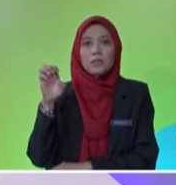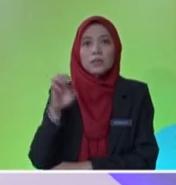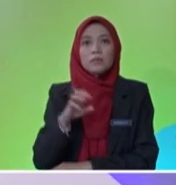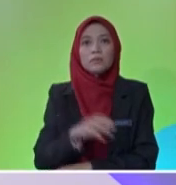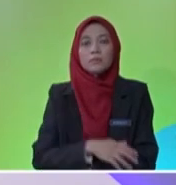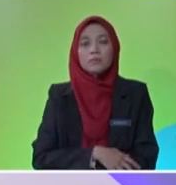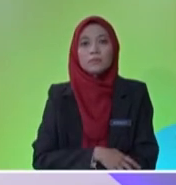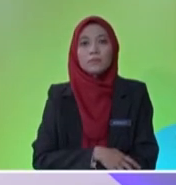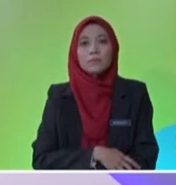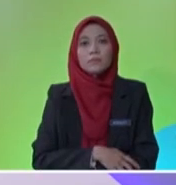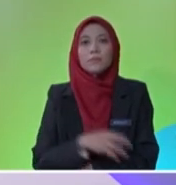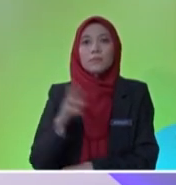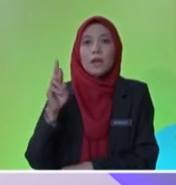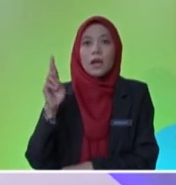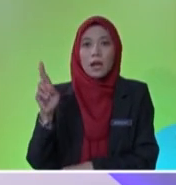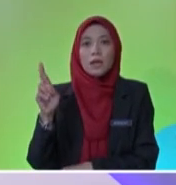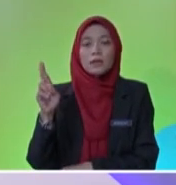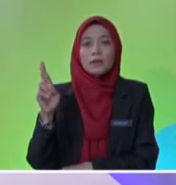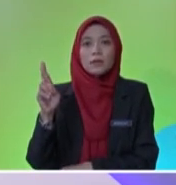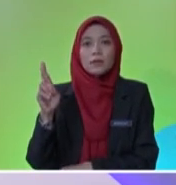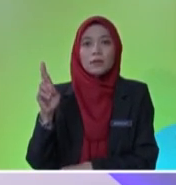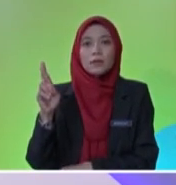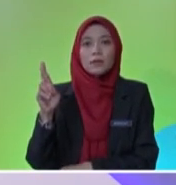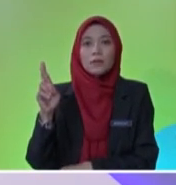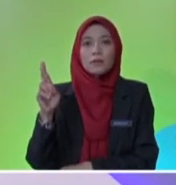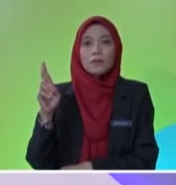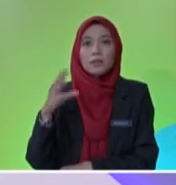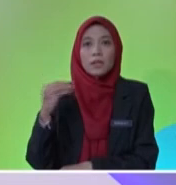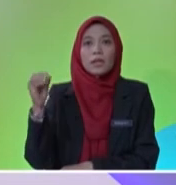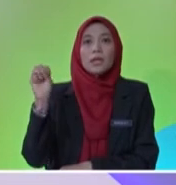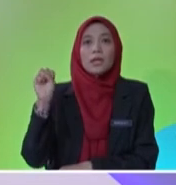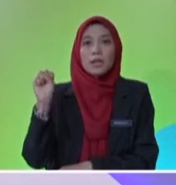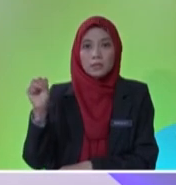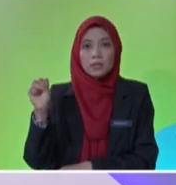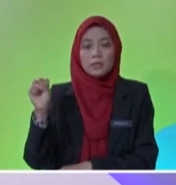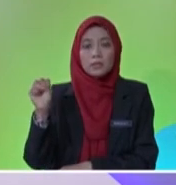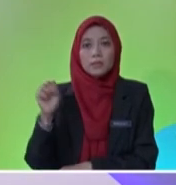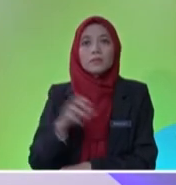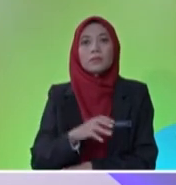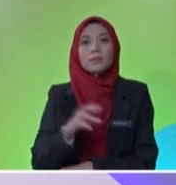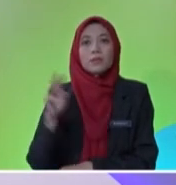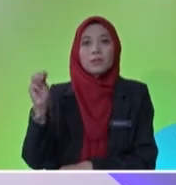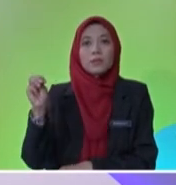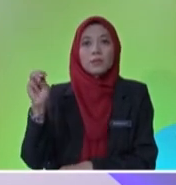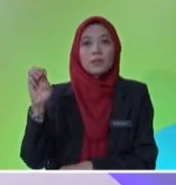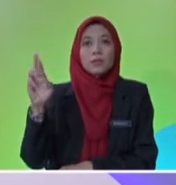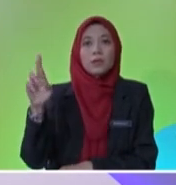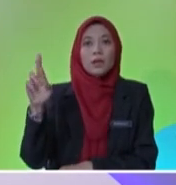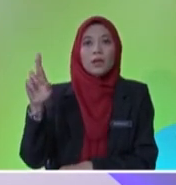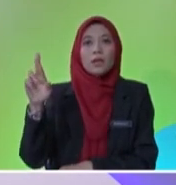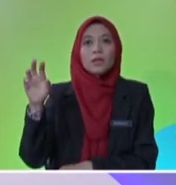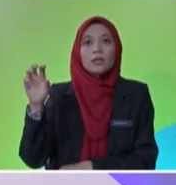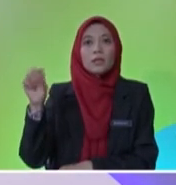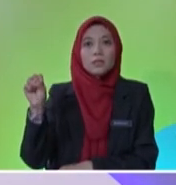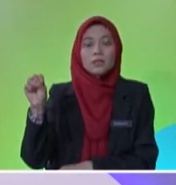Lepas itu aw respon dan seterusnya es Acer bisa a999 aba